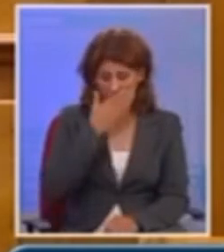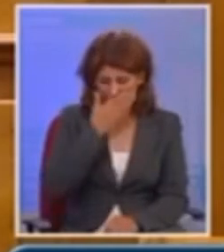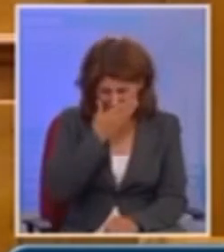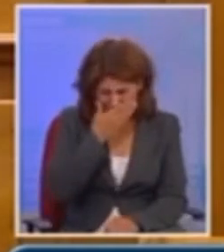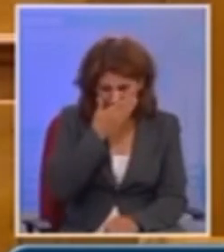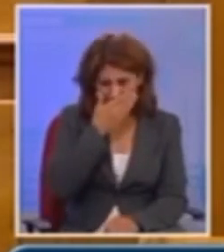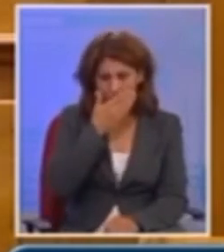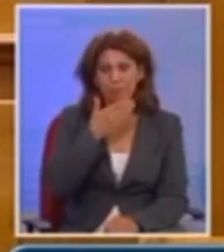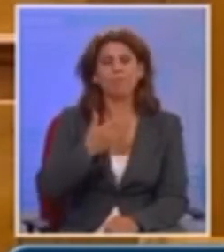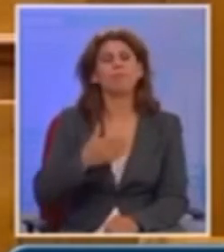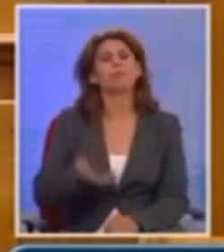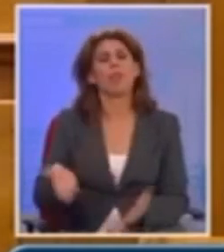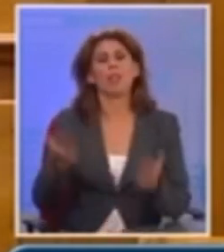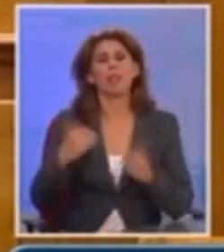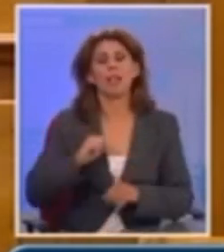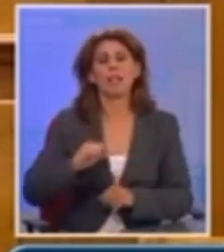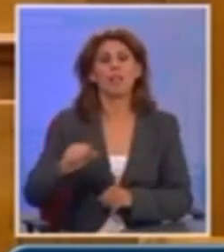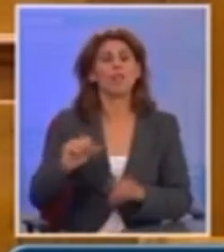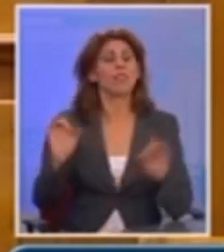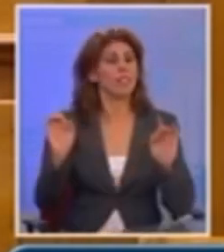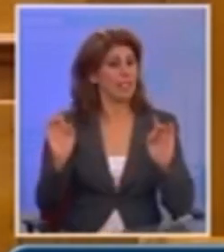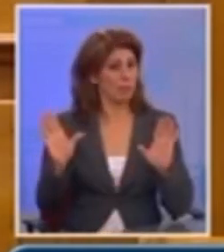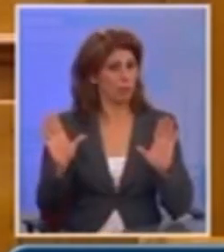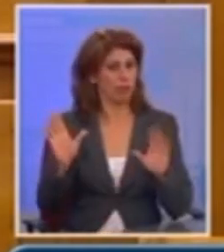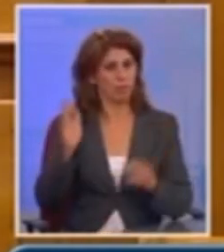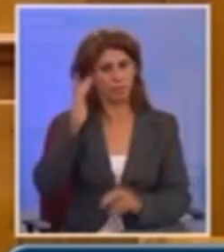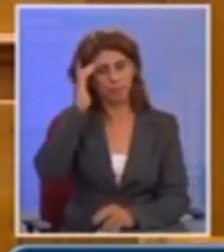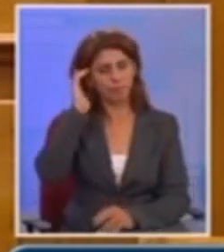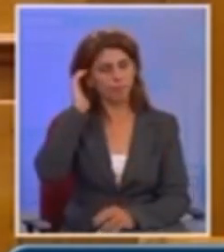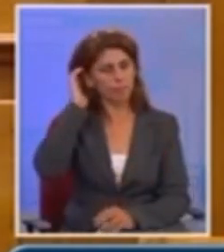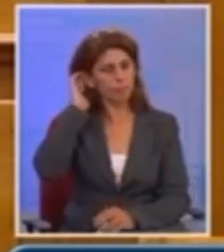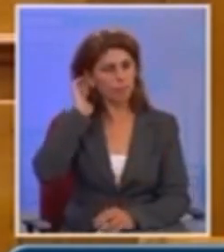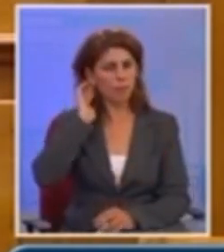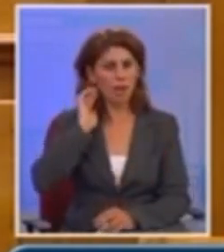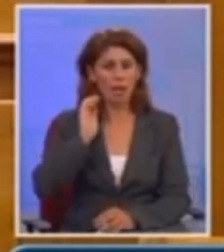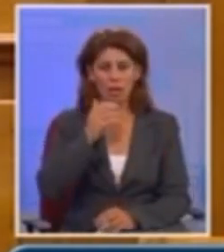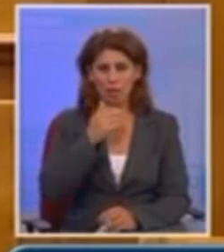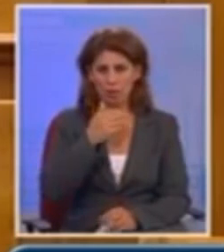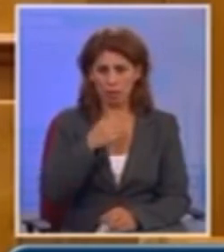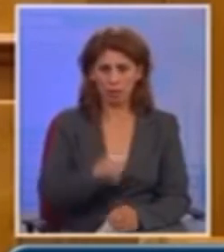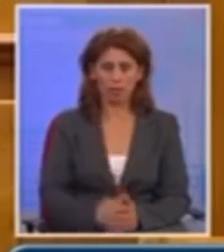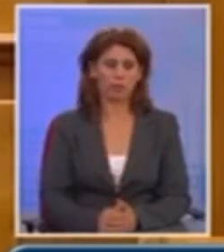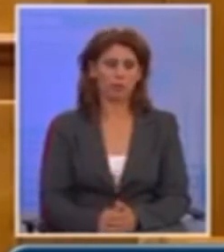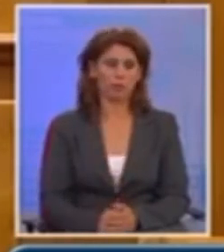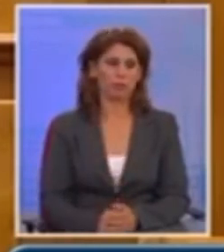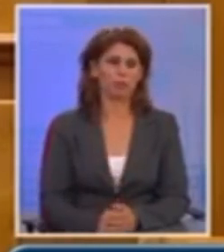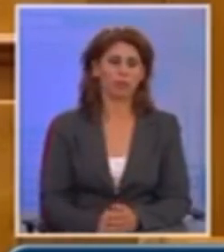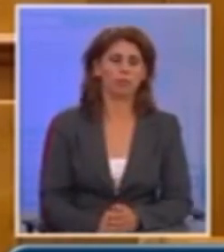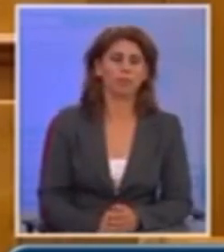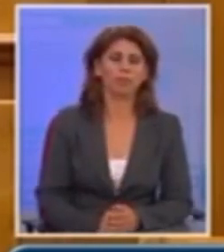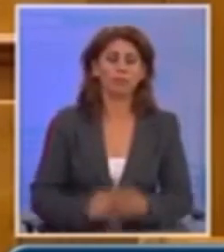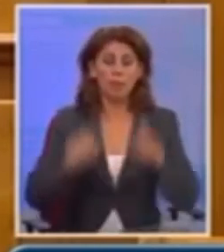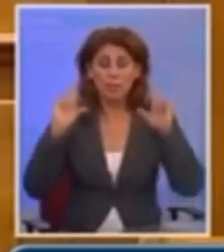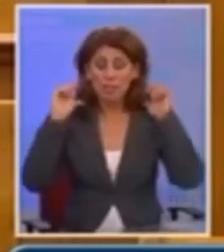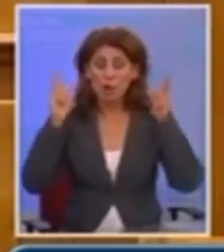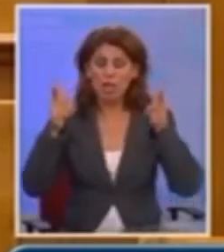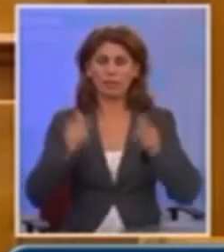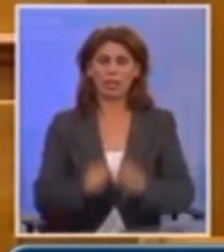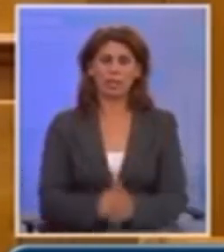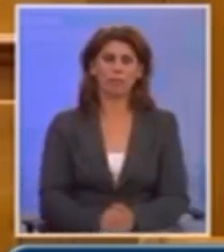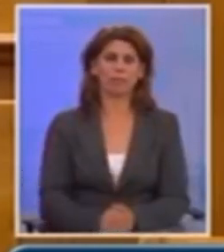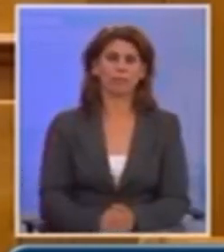δεν έχει να φοβηθεί το παραμικρό από τη δημοκρατία. Η